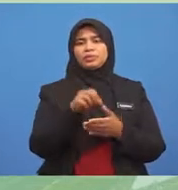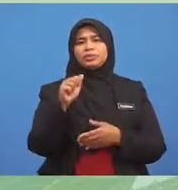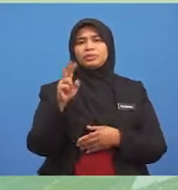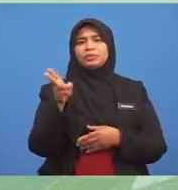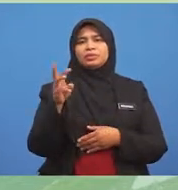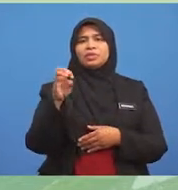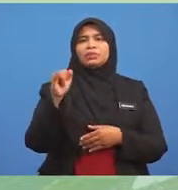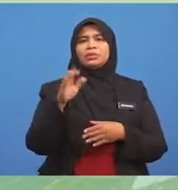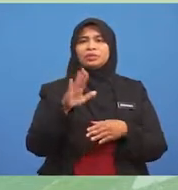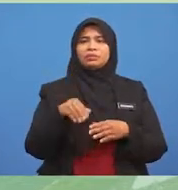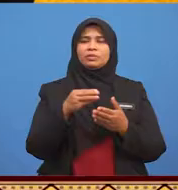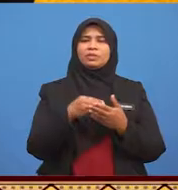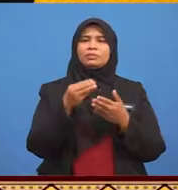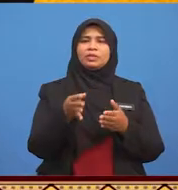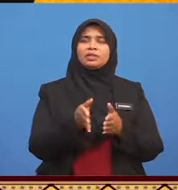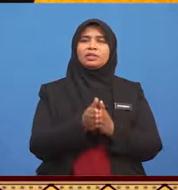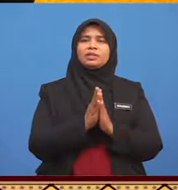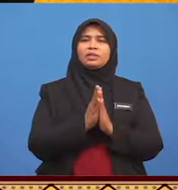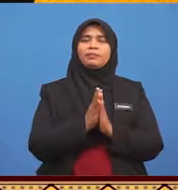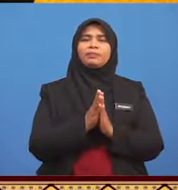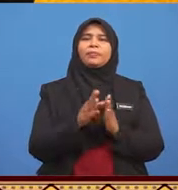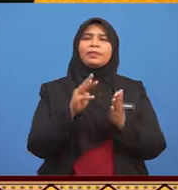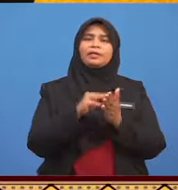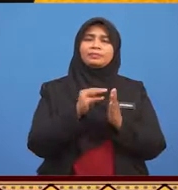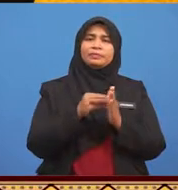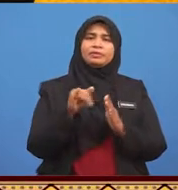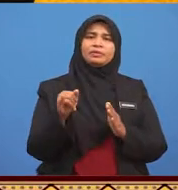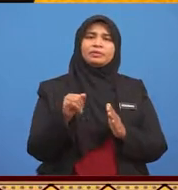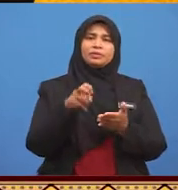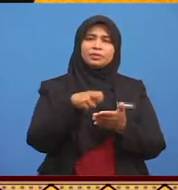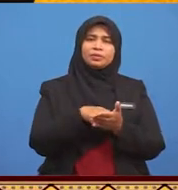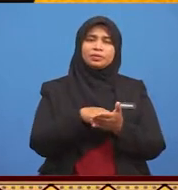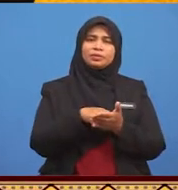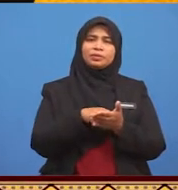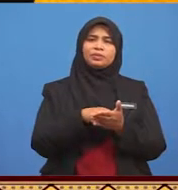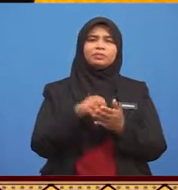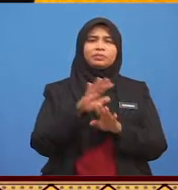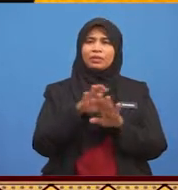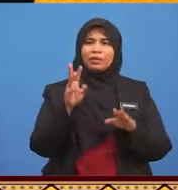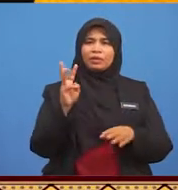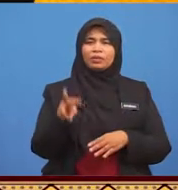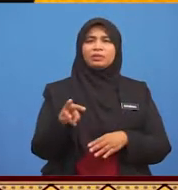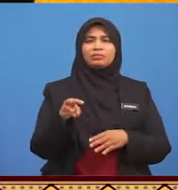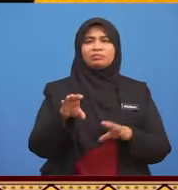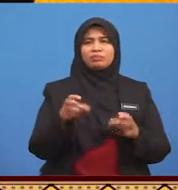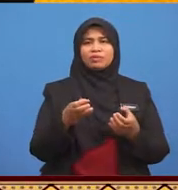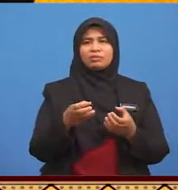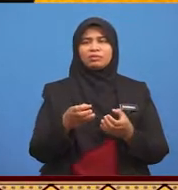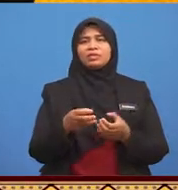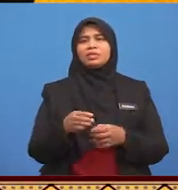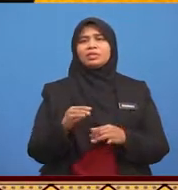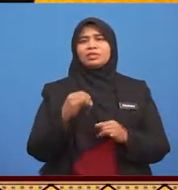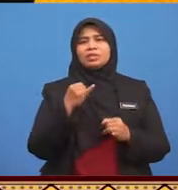sebelum memberi salam. Maksudnya ustazah, sujud sahwi itu tak wajib buat ke?